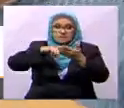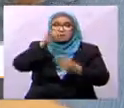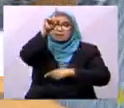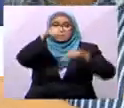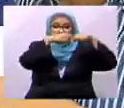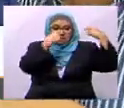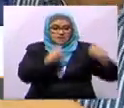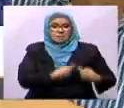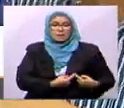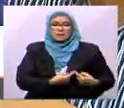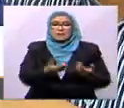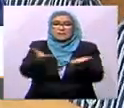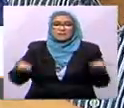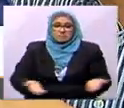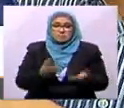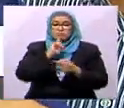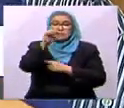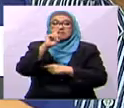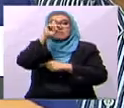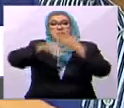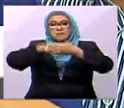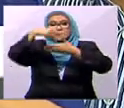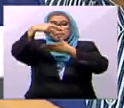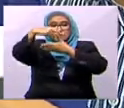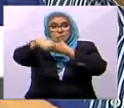Pantai ini saya rasa satu program yang